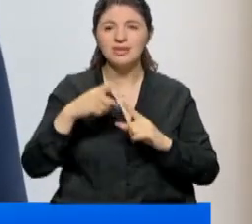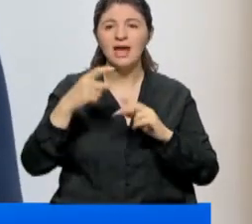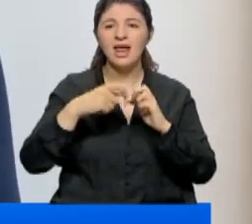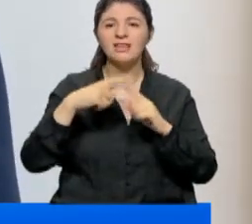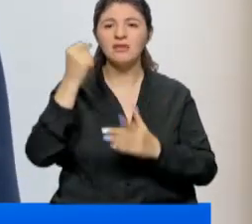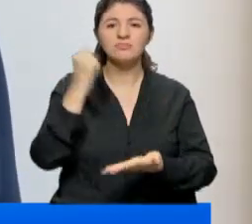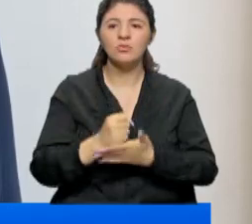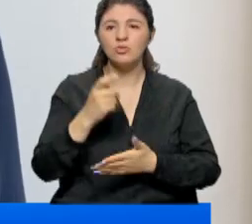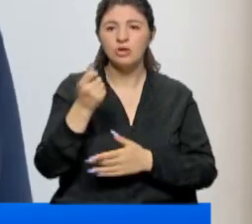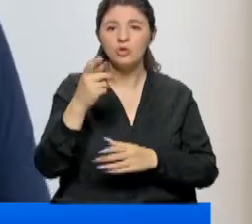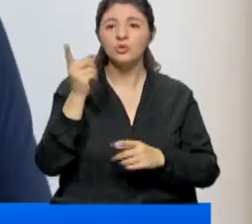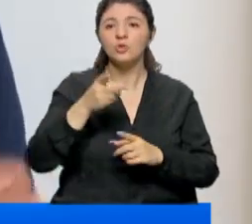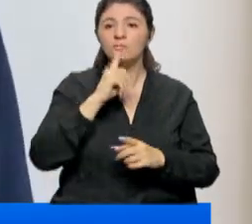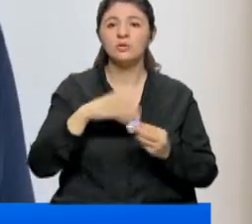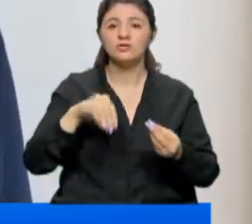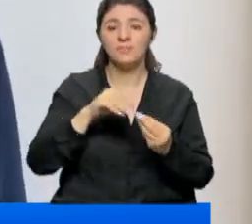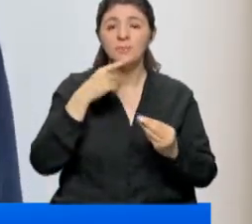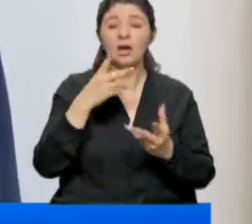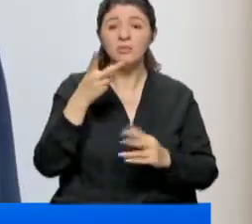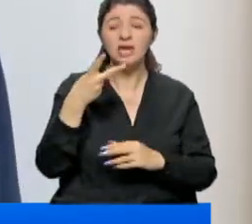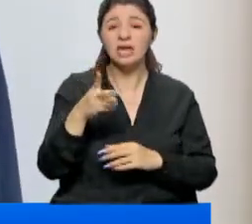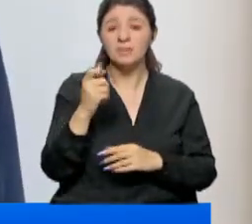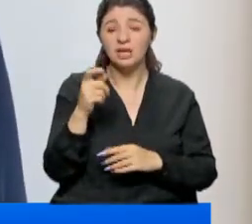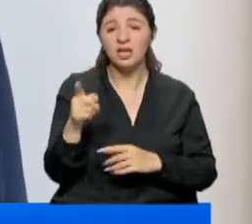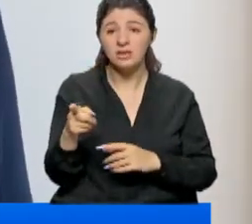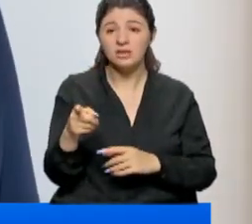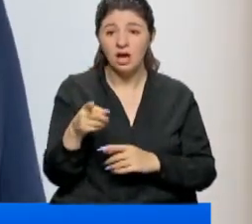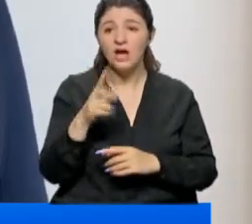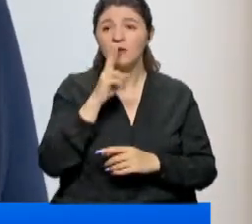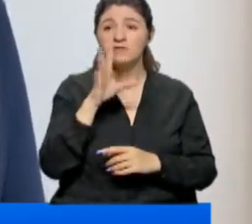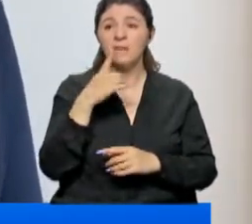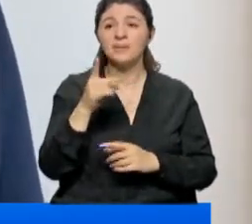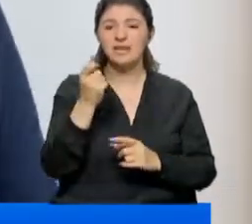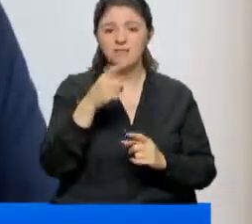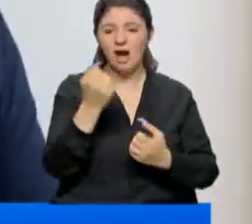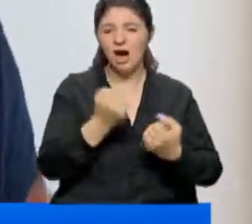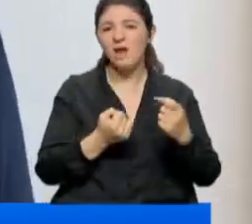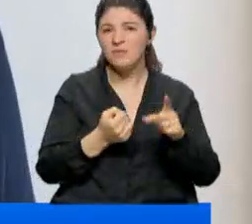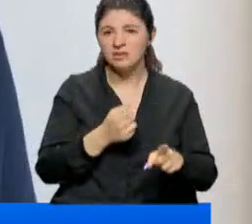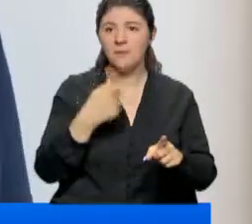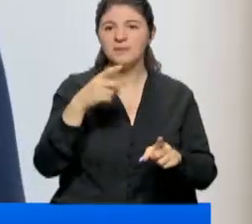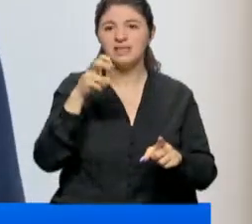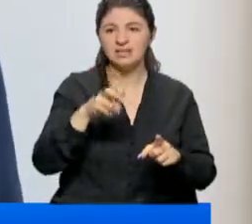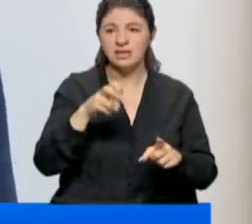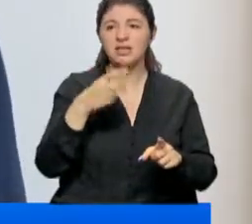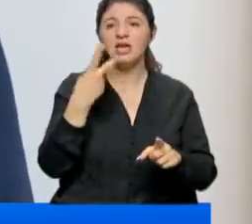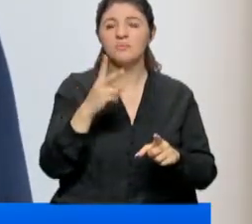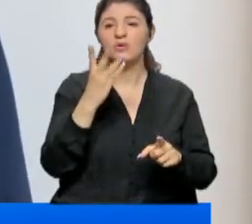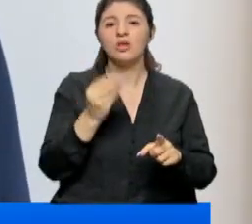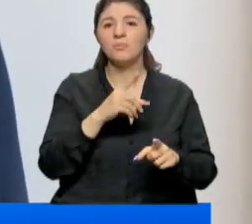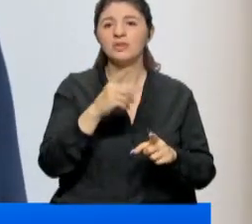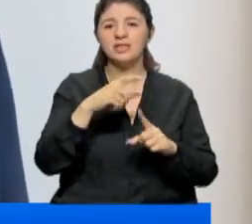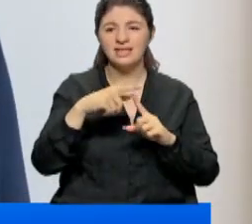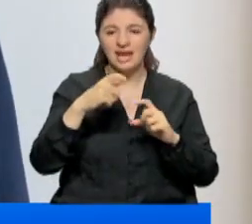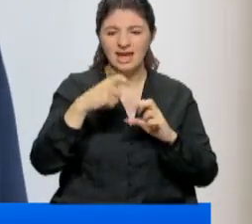bu kaldırımların yüzünüz davranmasıdır Hatta bu iki bin liranın da 250 lira bir Otomobilde binde 8 mm olan